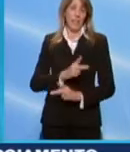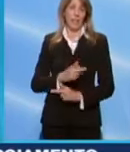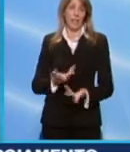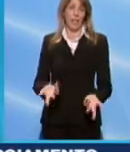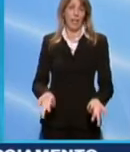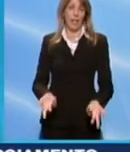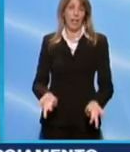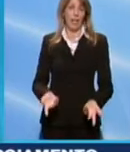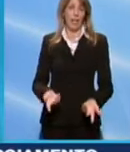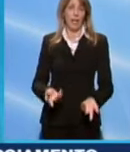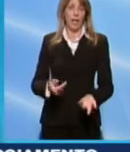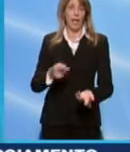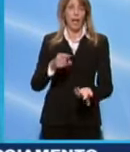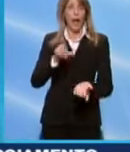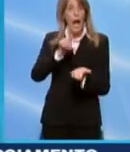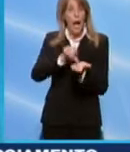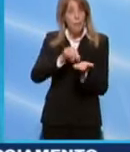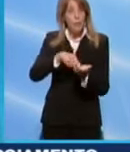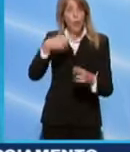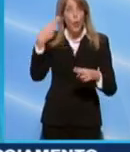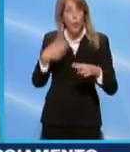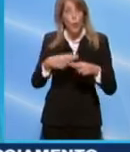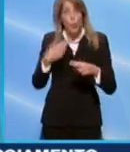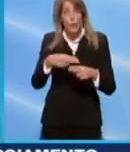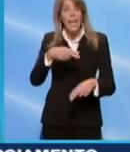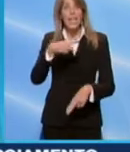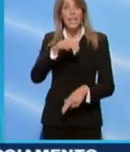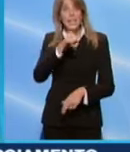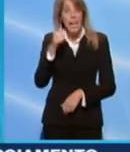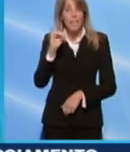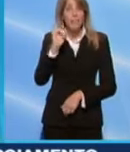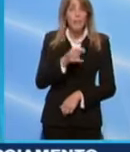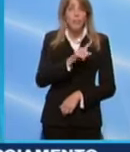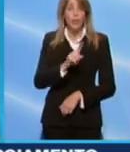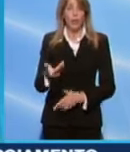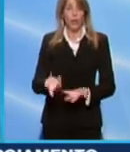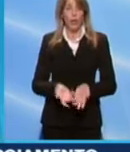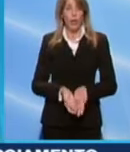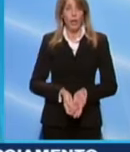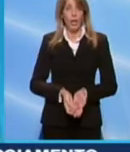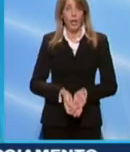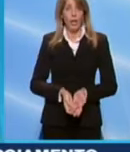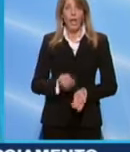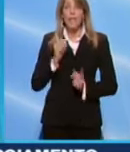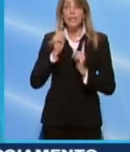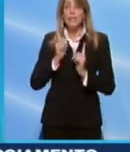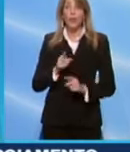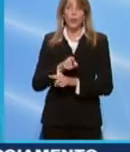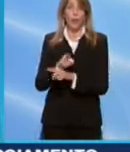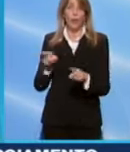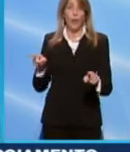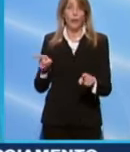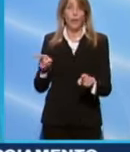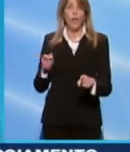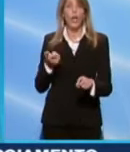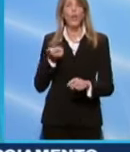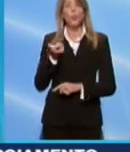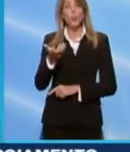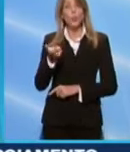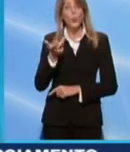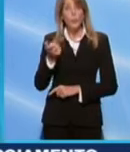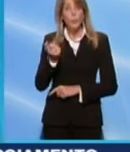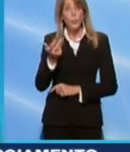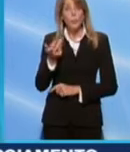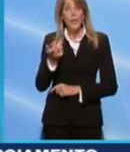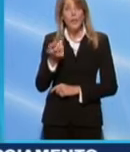sull'effettiva utilità di questa app Immuni. Quali sono i numeri secondo voi per cui gli